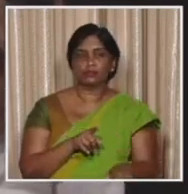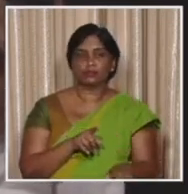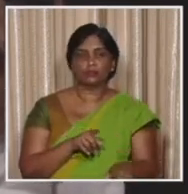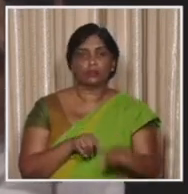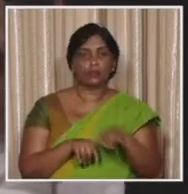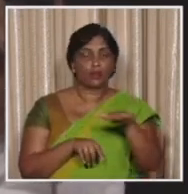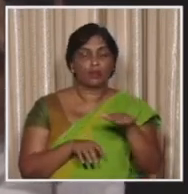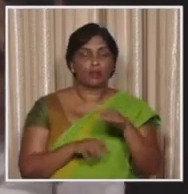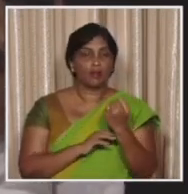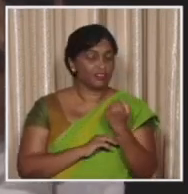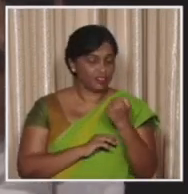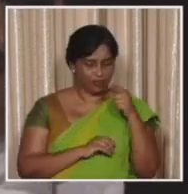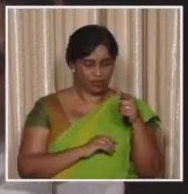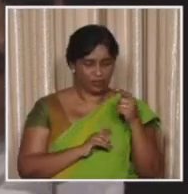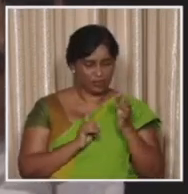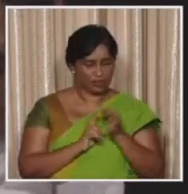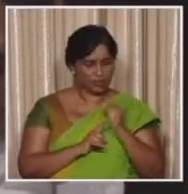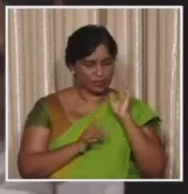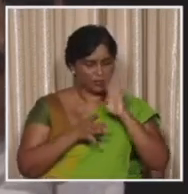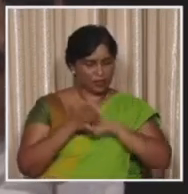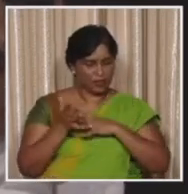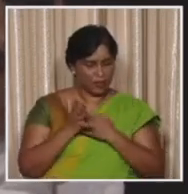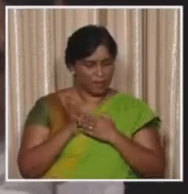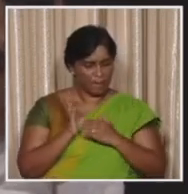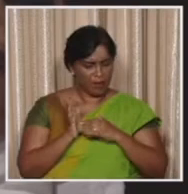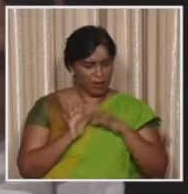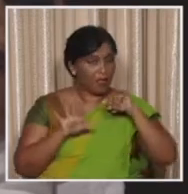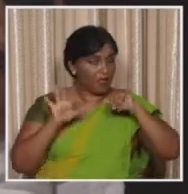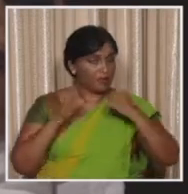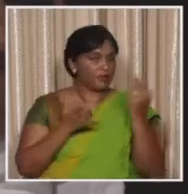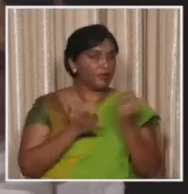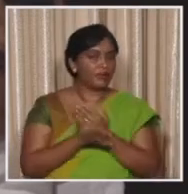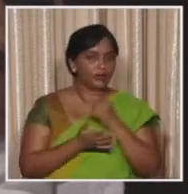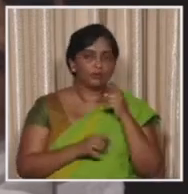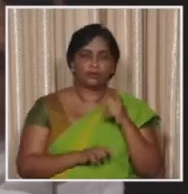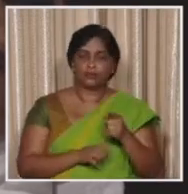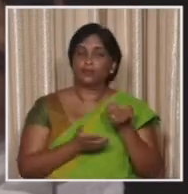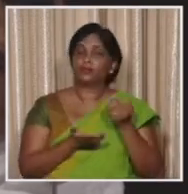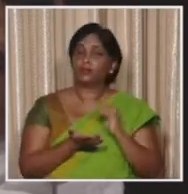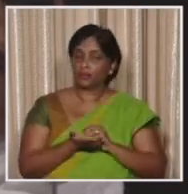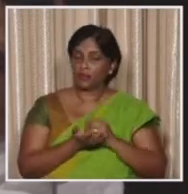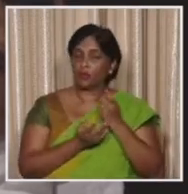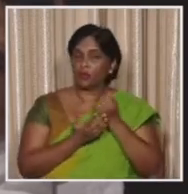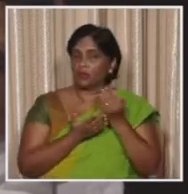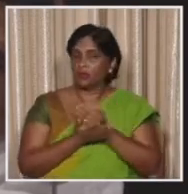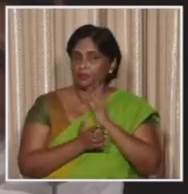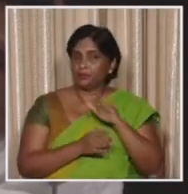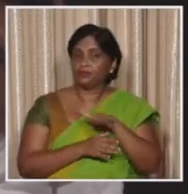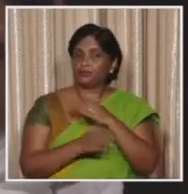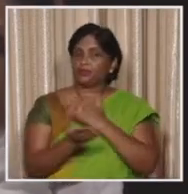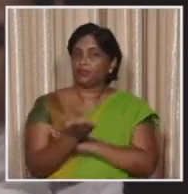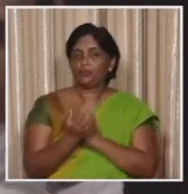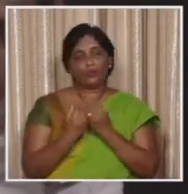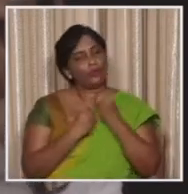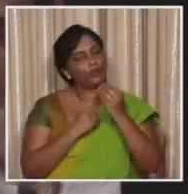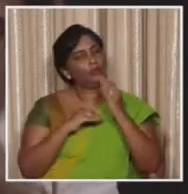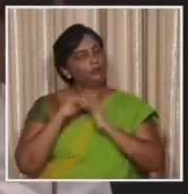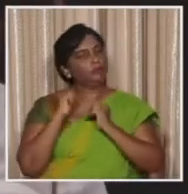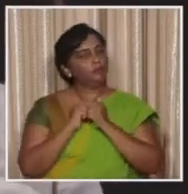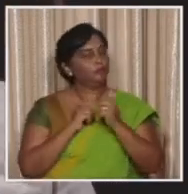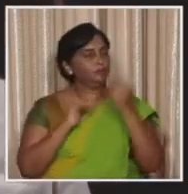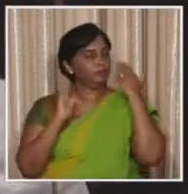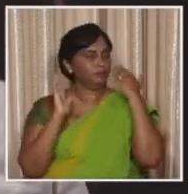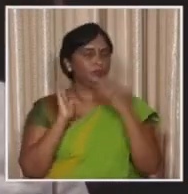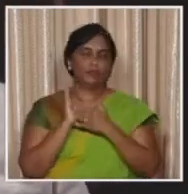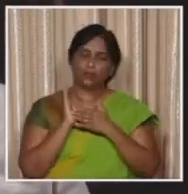බිම්සවිය ගැන ජනාධිපතිතුමා අයවැය මිලියන 600ක් වෙන් කළා. ඒකට තවත් මුදල් වෙන් කරලා තියෙනවා. මේ ඉඩම් ඔප්පු ලබා දීමේ කඩිනම් කිරීමේ